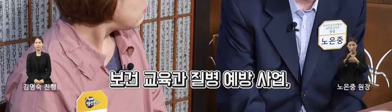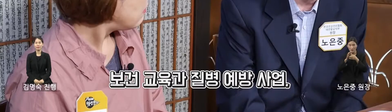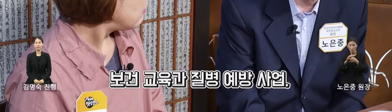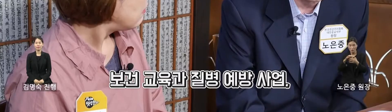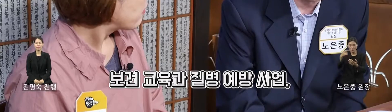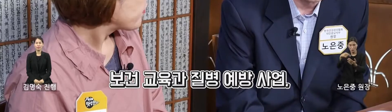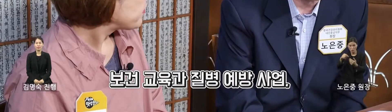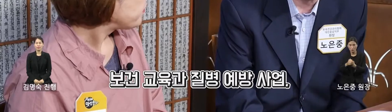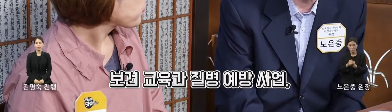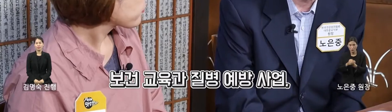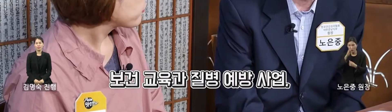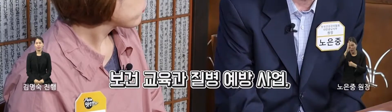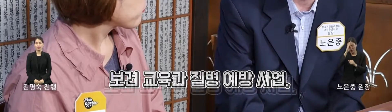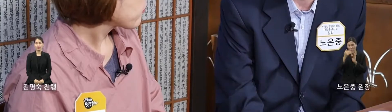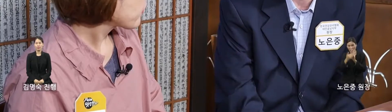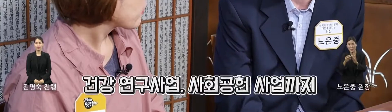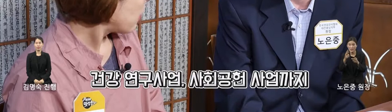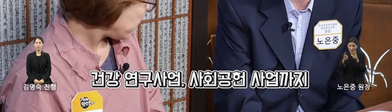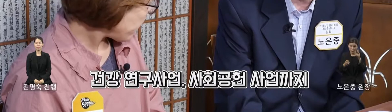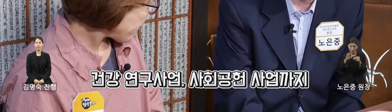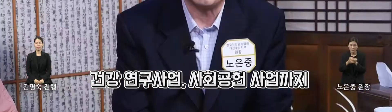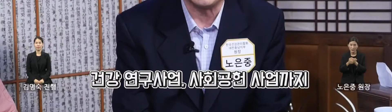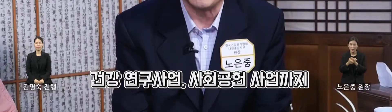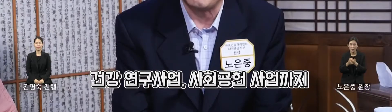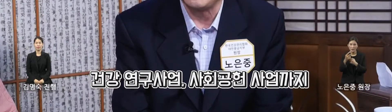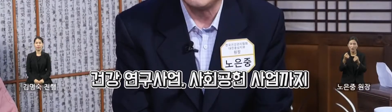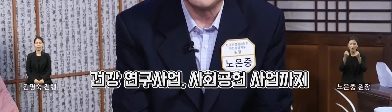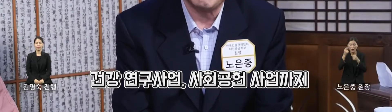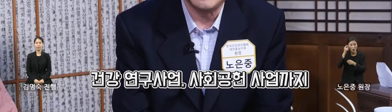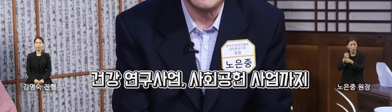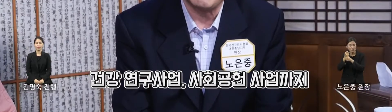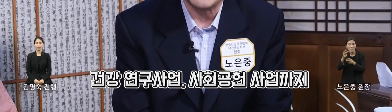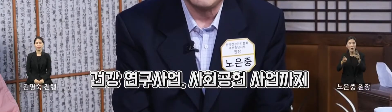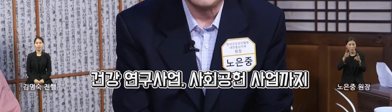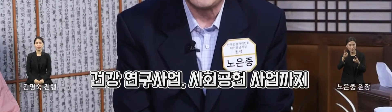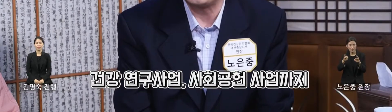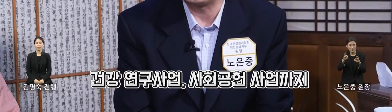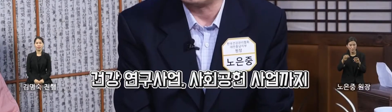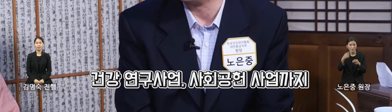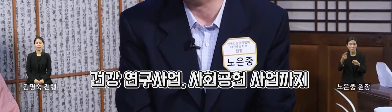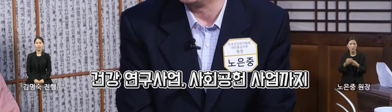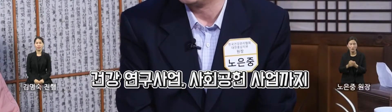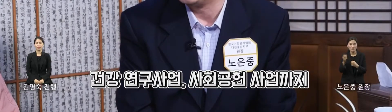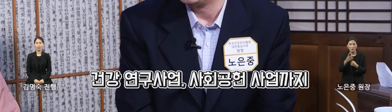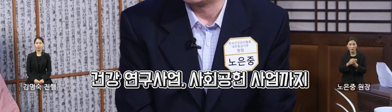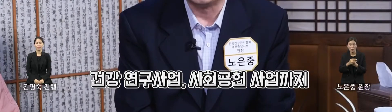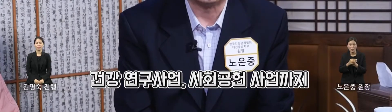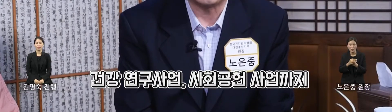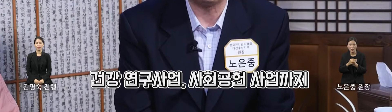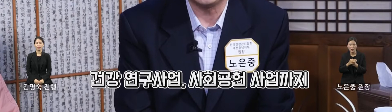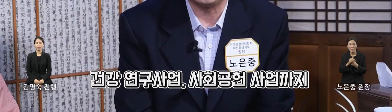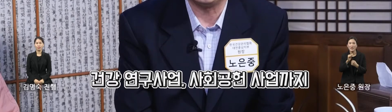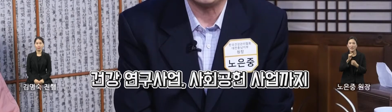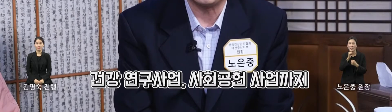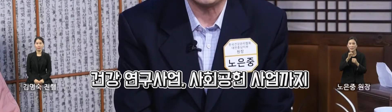질병 예방 사업이라든지 이제 건강을 위한 연구 사업도 하고 있어요. 그다음에 이제 사회적으로 어려운 그